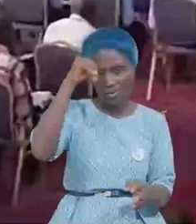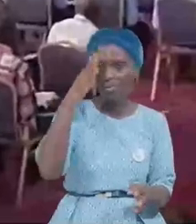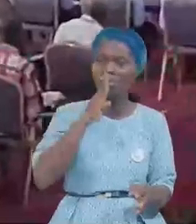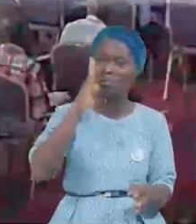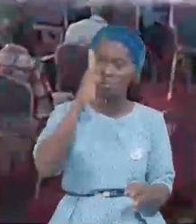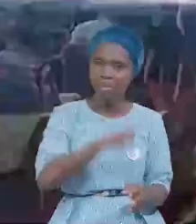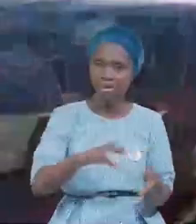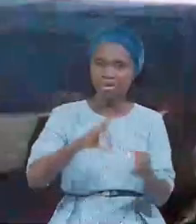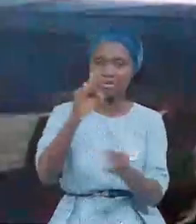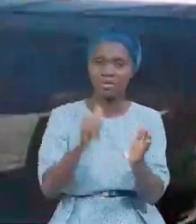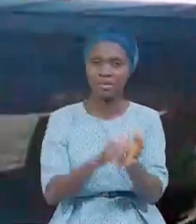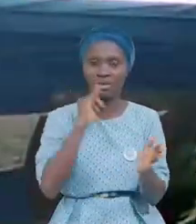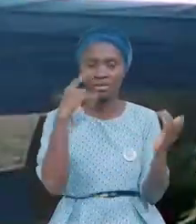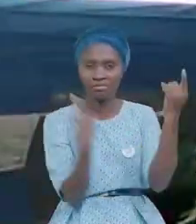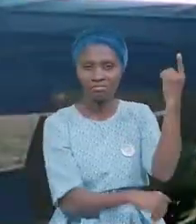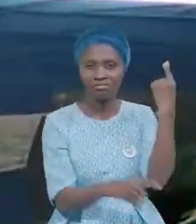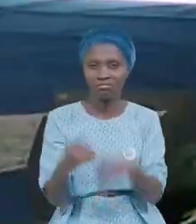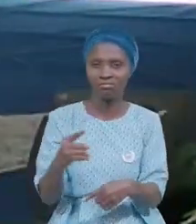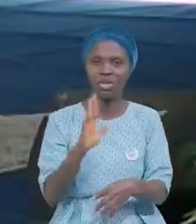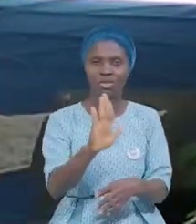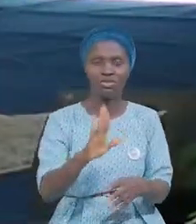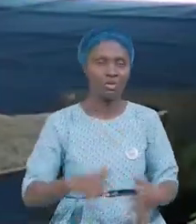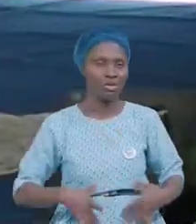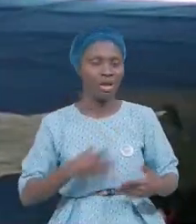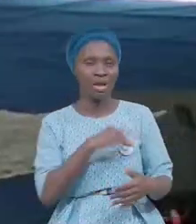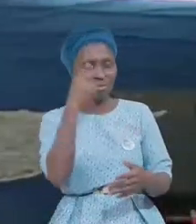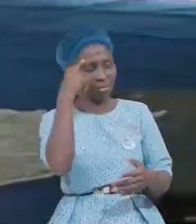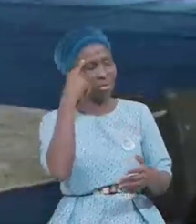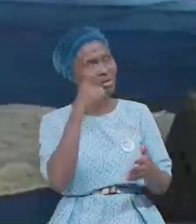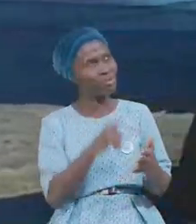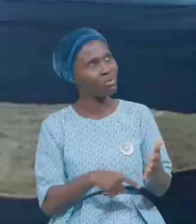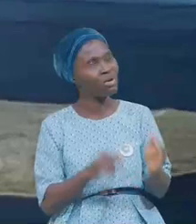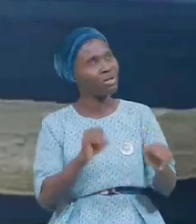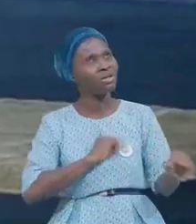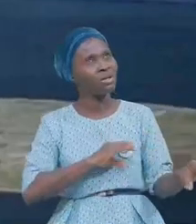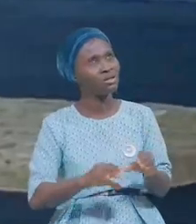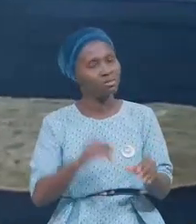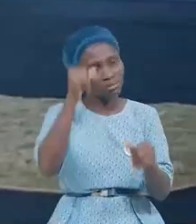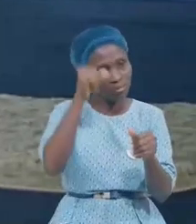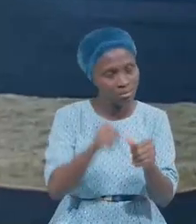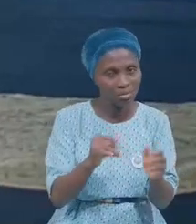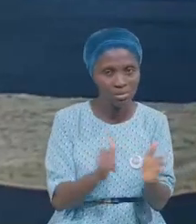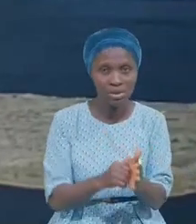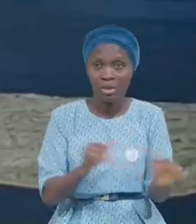tourmente, tourmente votre vie. Et vous dites, mais qu'est-ce que je vais faire? Rappelez-vous la même foi.